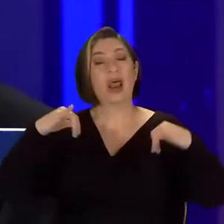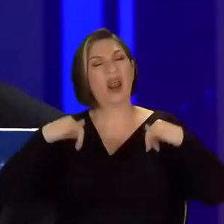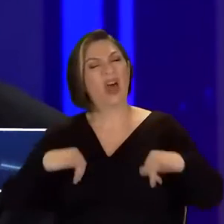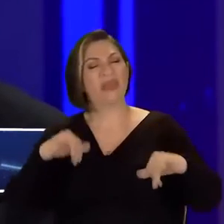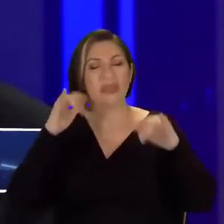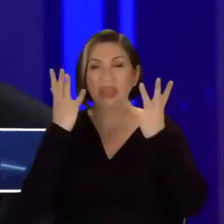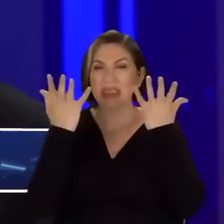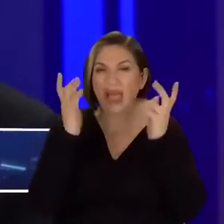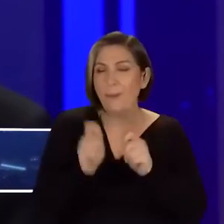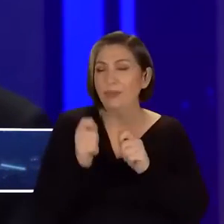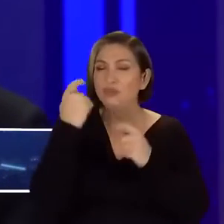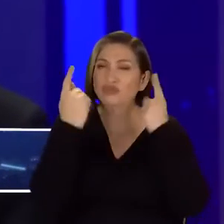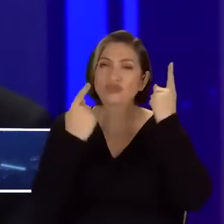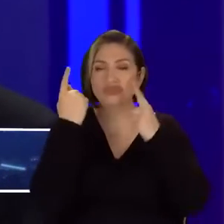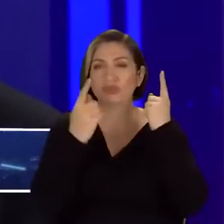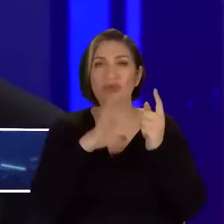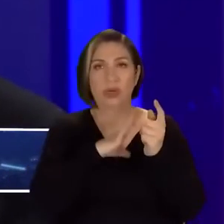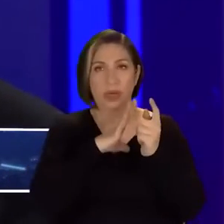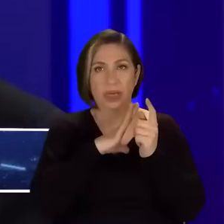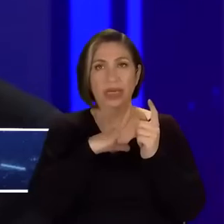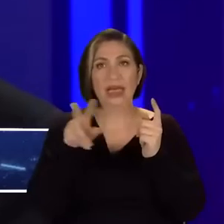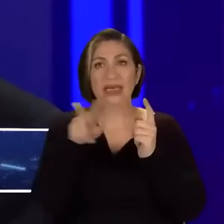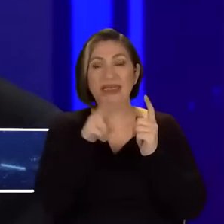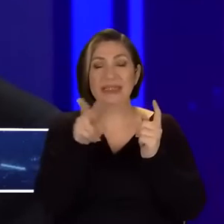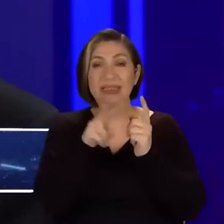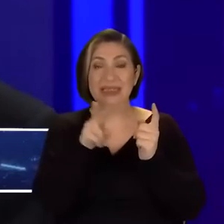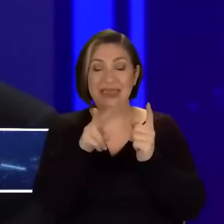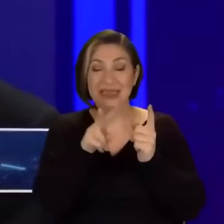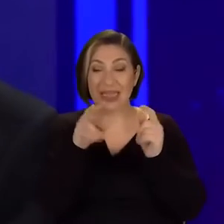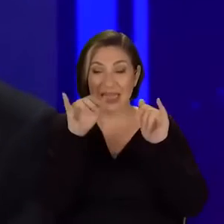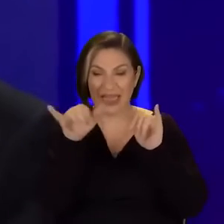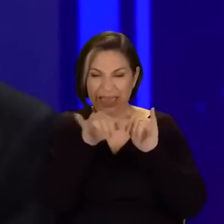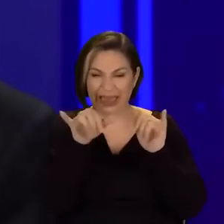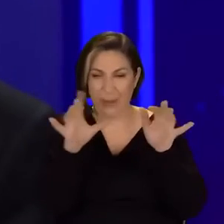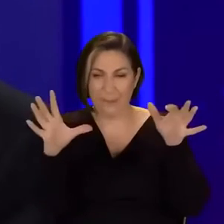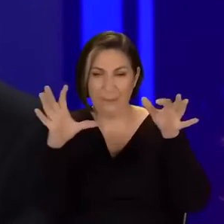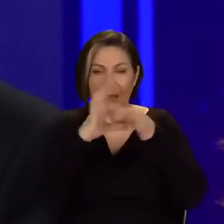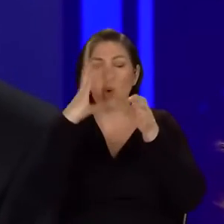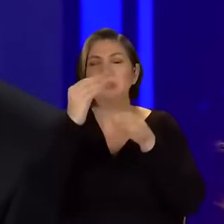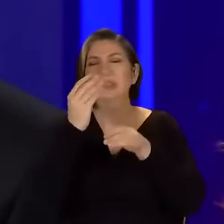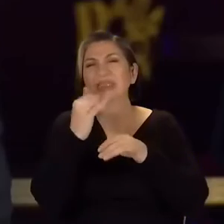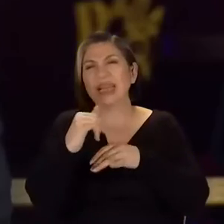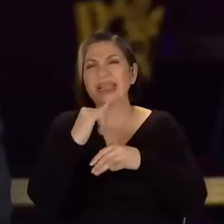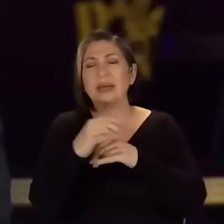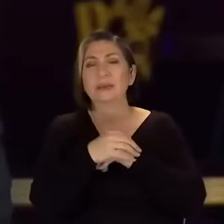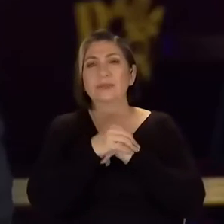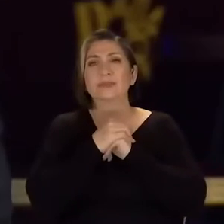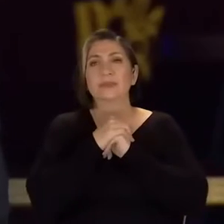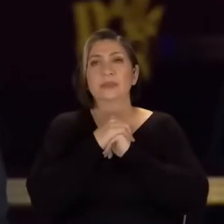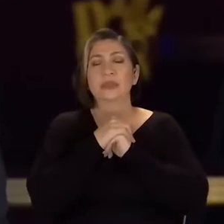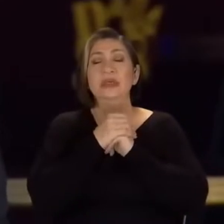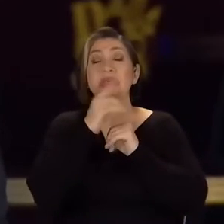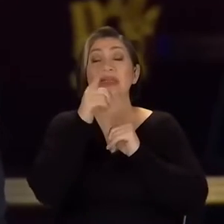şekilde nasıl elde edebilirim falan diye. İkisinin buluşması söz konusu yakında. Ama öyle burada görünüyor. Tabii bu bir seçenek. Yani